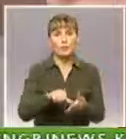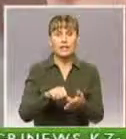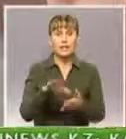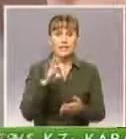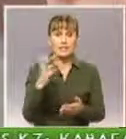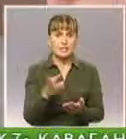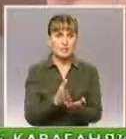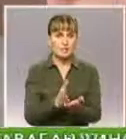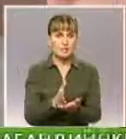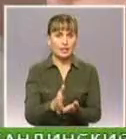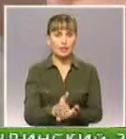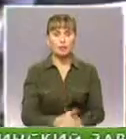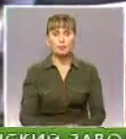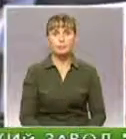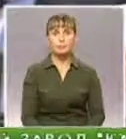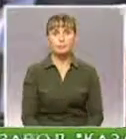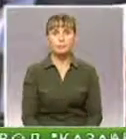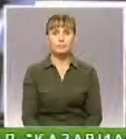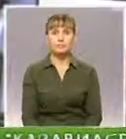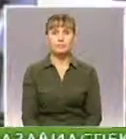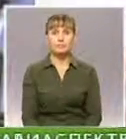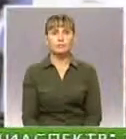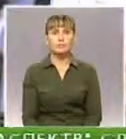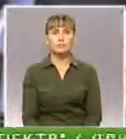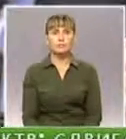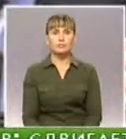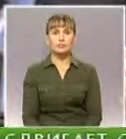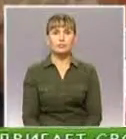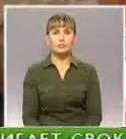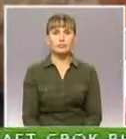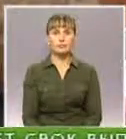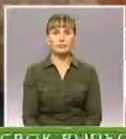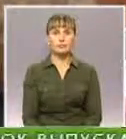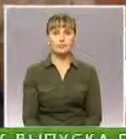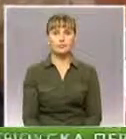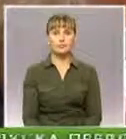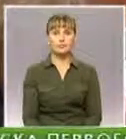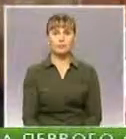социальном секторе. Айгерим Абдибек, Фариза Шамшидин, Баужан Кажаканов, телеканал Алматы, Астана.